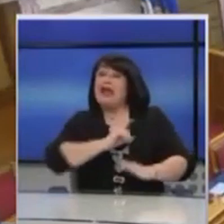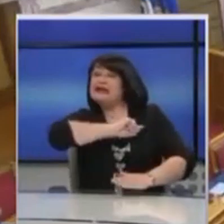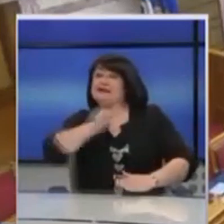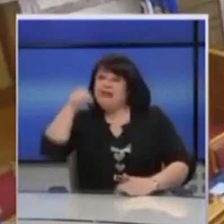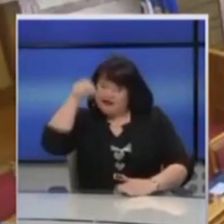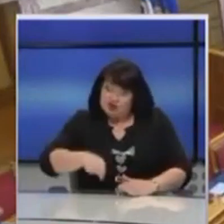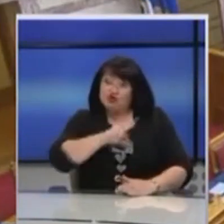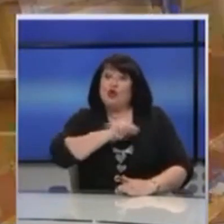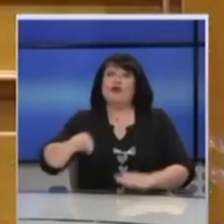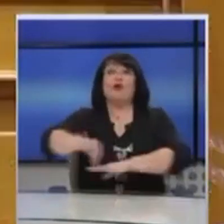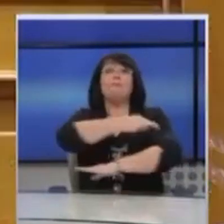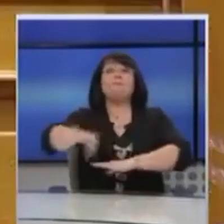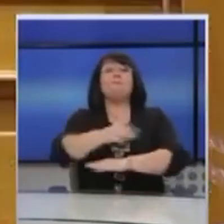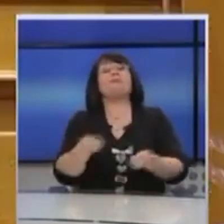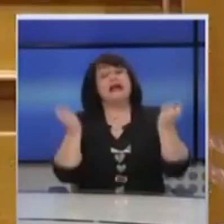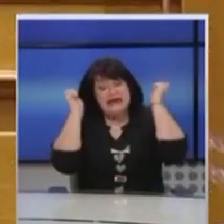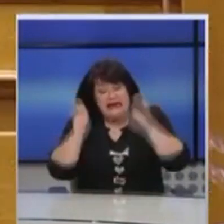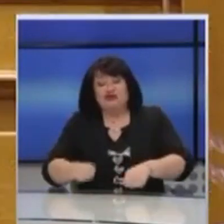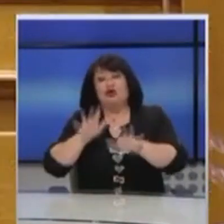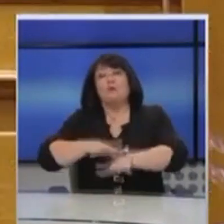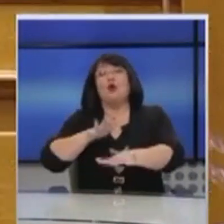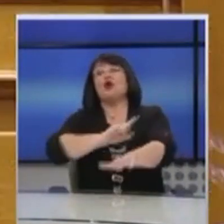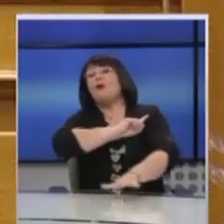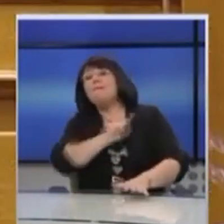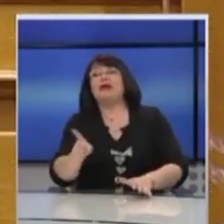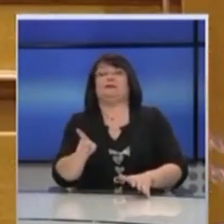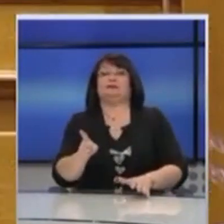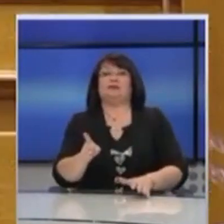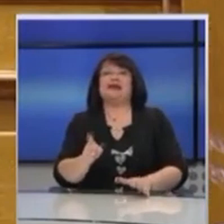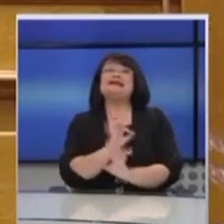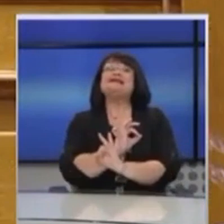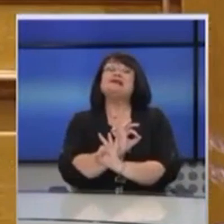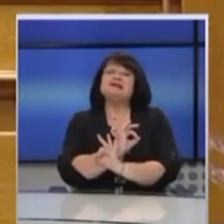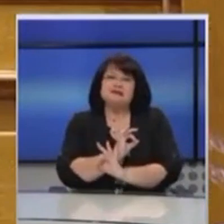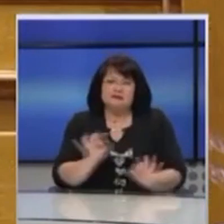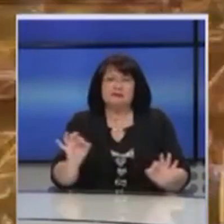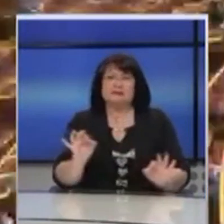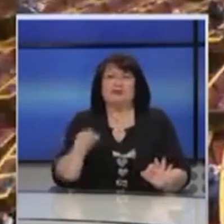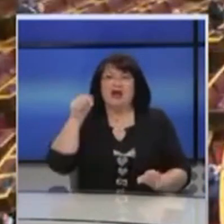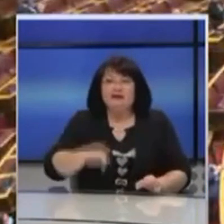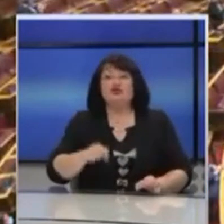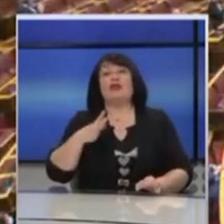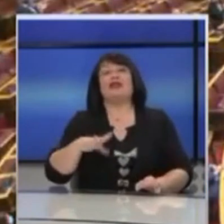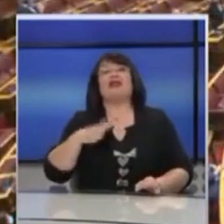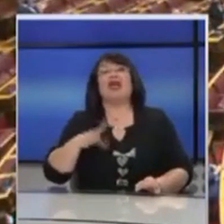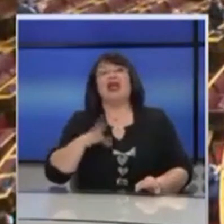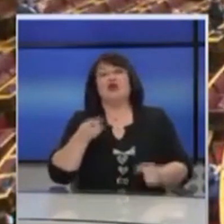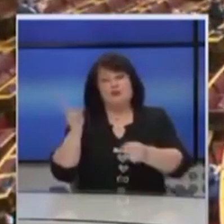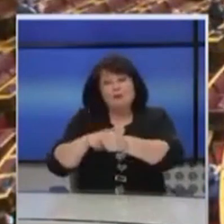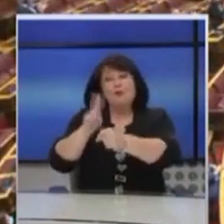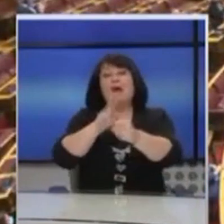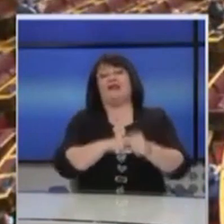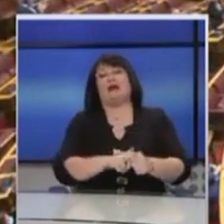Η κυβέρνηση πήρε την απόφαση να μην γίνει σε αυτές τις συνθήκες η πορεία του Πολυτεχνείου και είμαι σίγουρος ότι αυτό θα ήθελαν και αυτοί